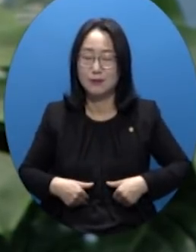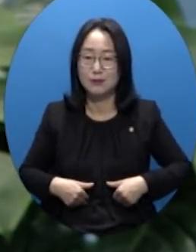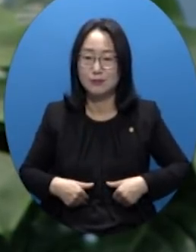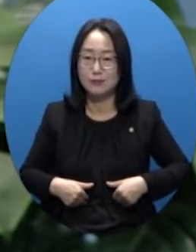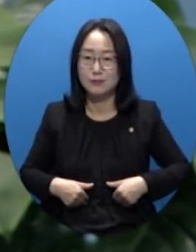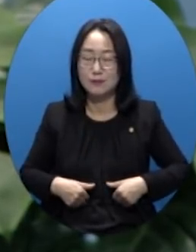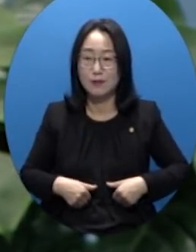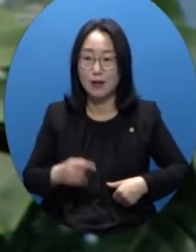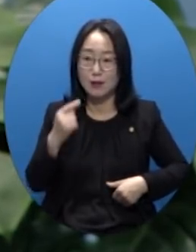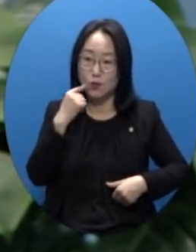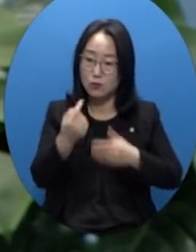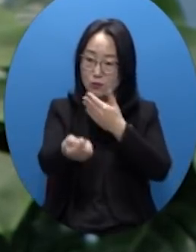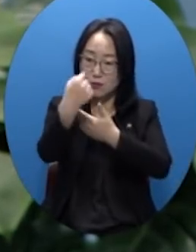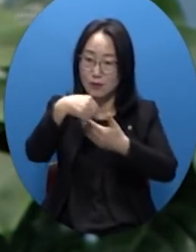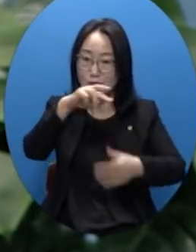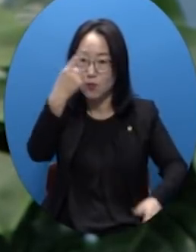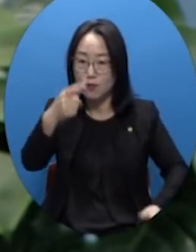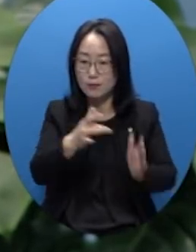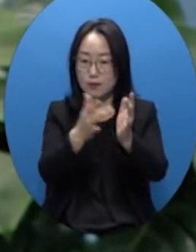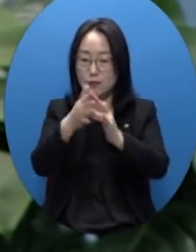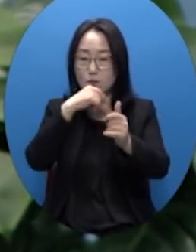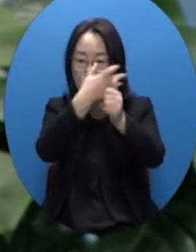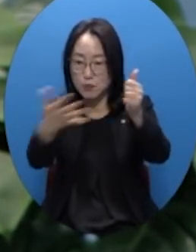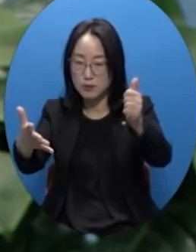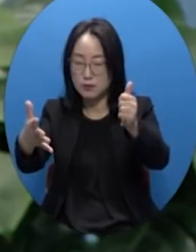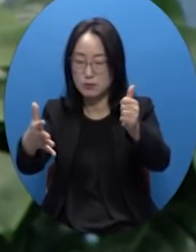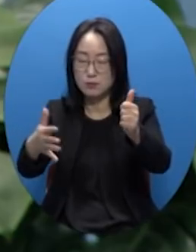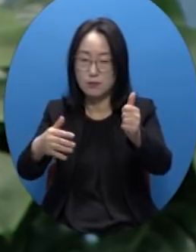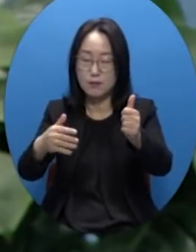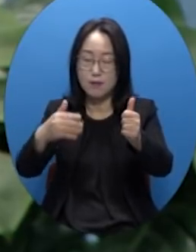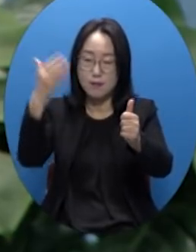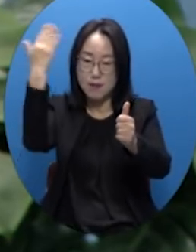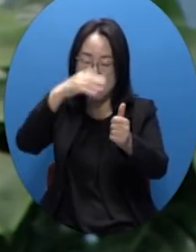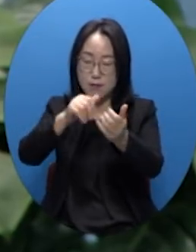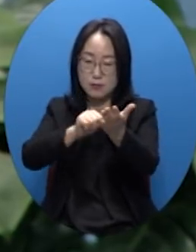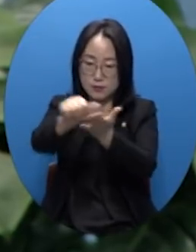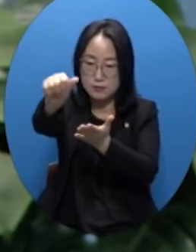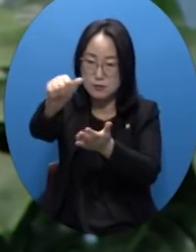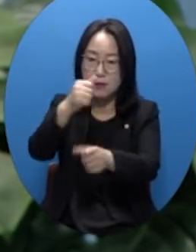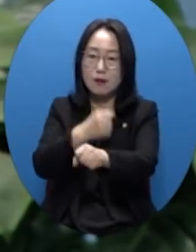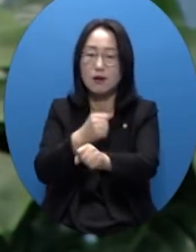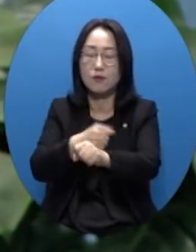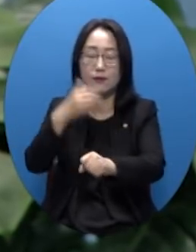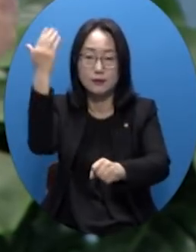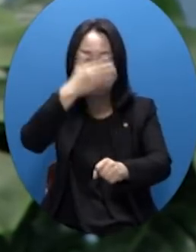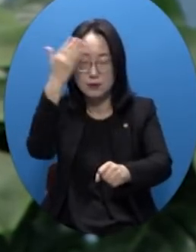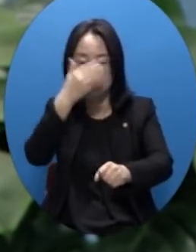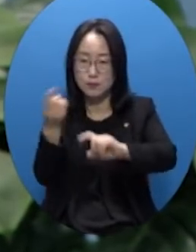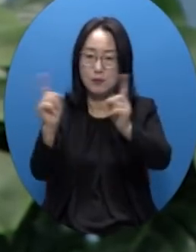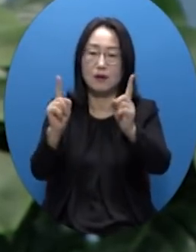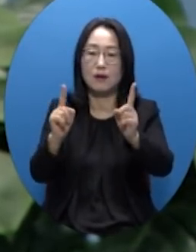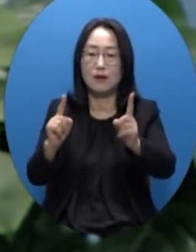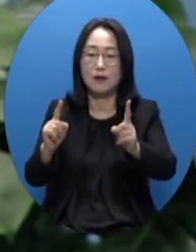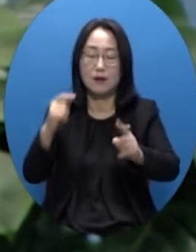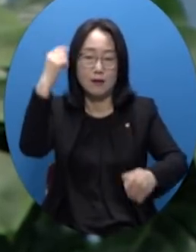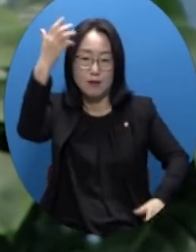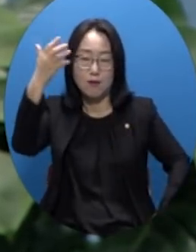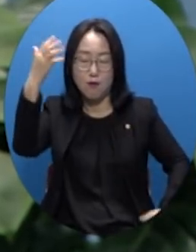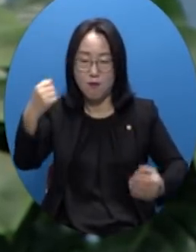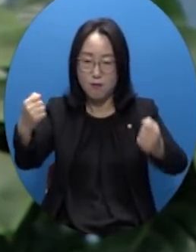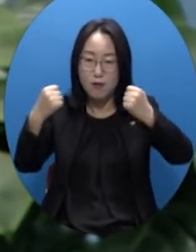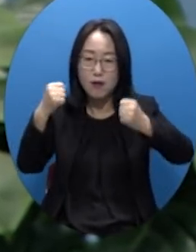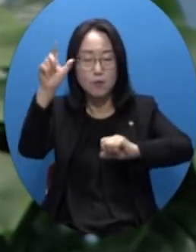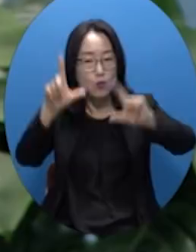독이 들었다고 할 때도 예수의 폴로 통을 써 내고 취업 왔고 영적으로 강한 것으로 춤을